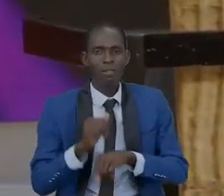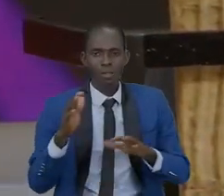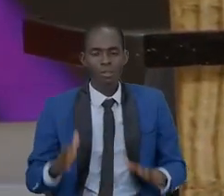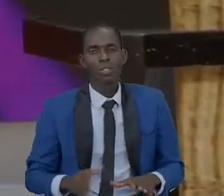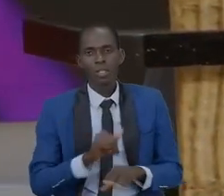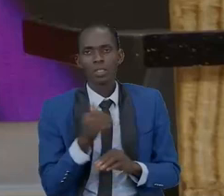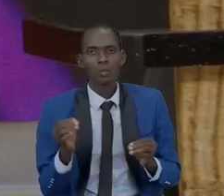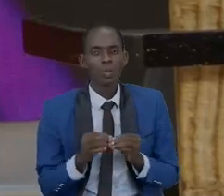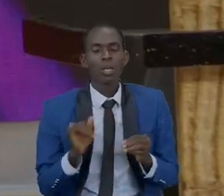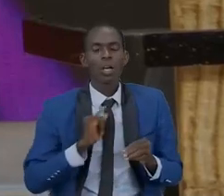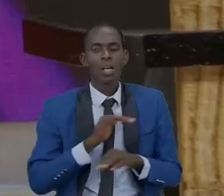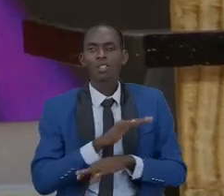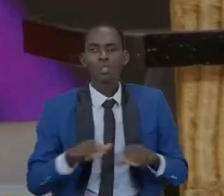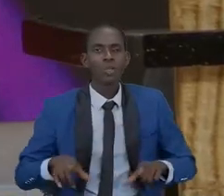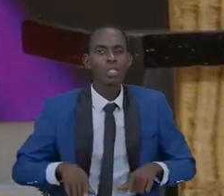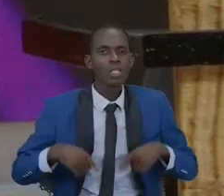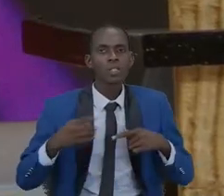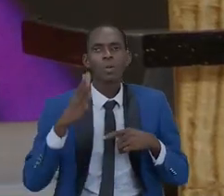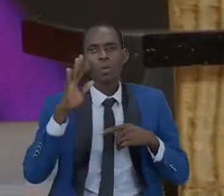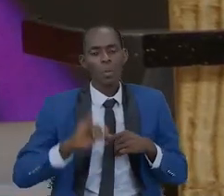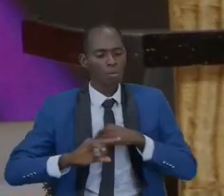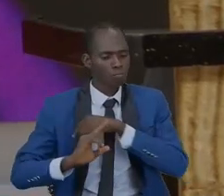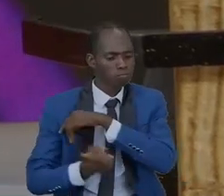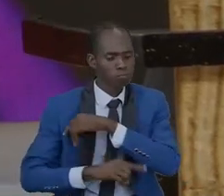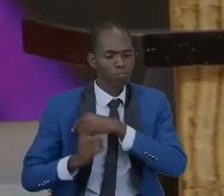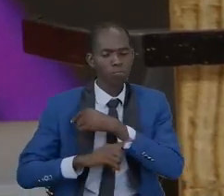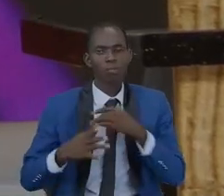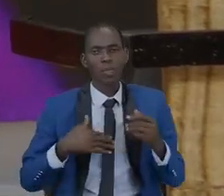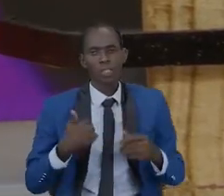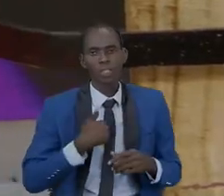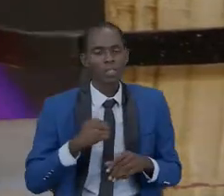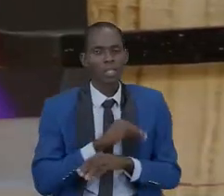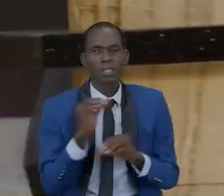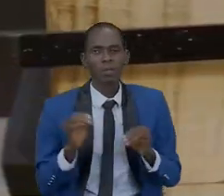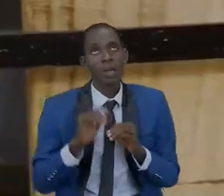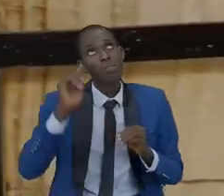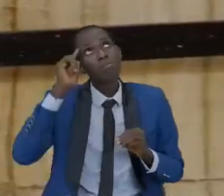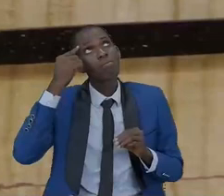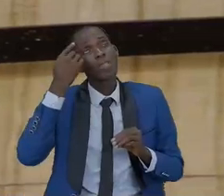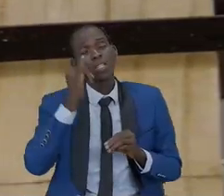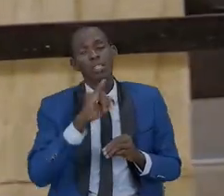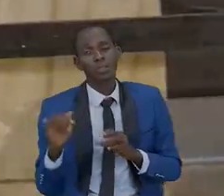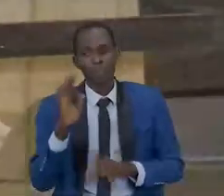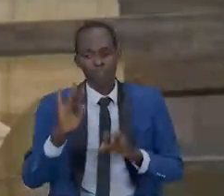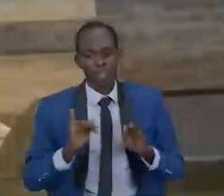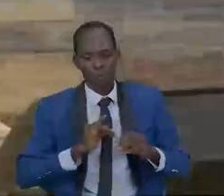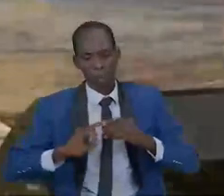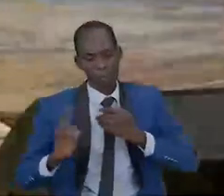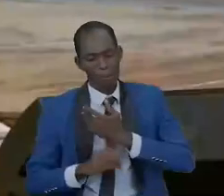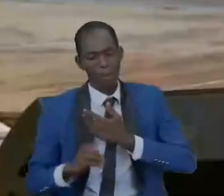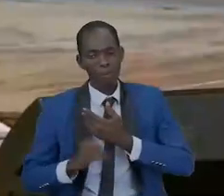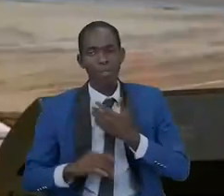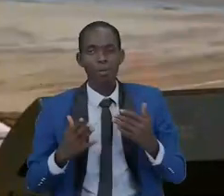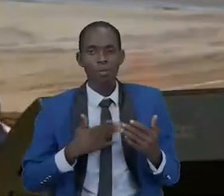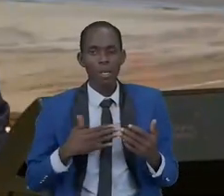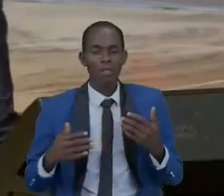marchant sur des pierres je ne je ne vis plus à me punissant à me chatier moi-même pensant que si je me châtie moi-même si